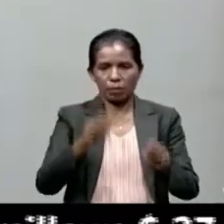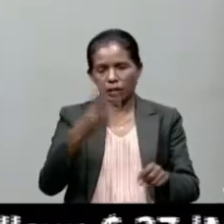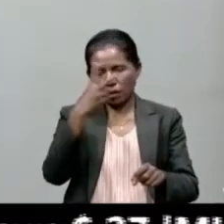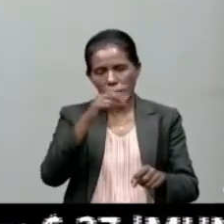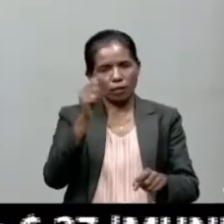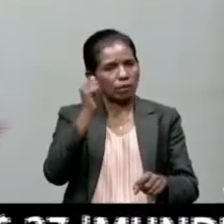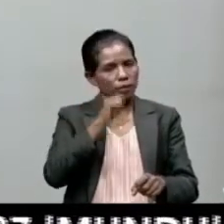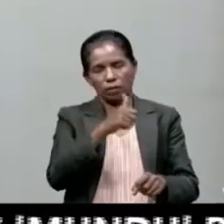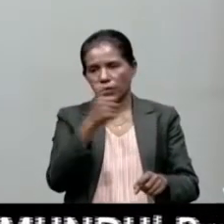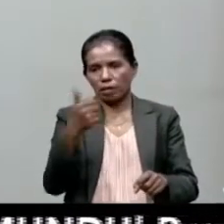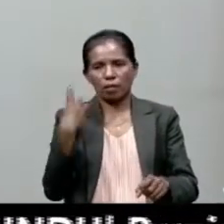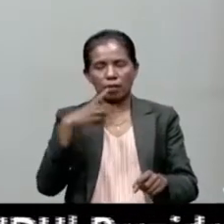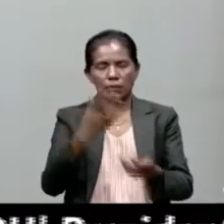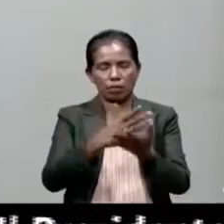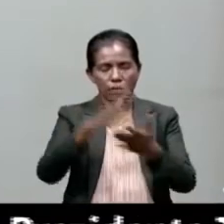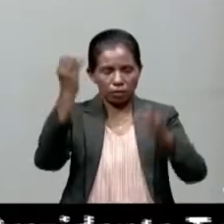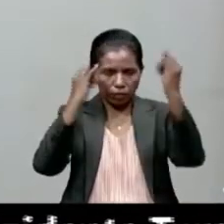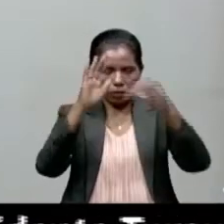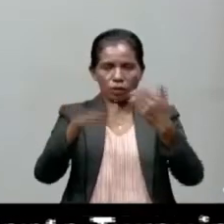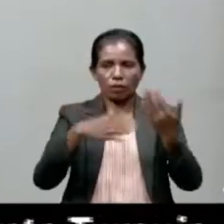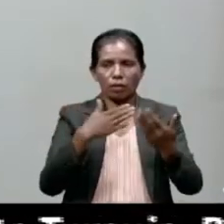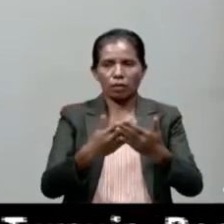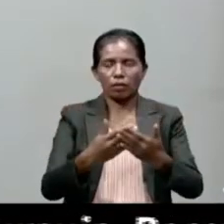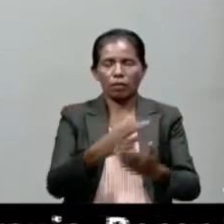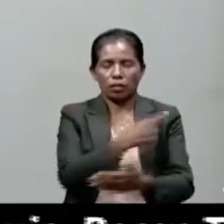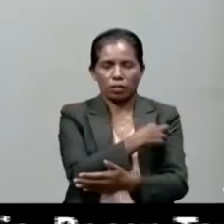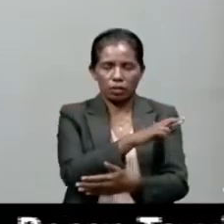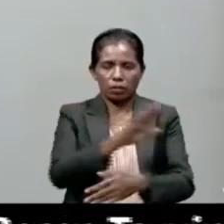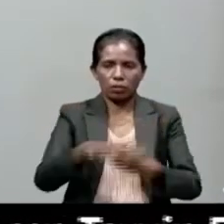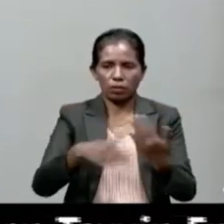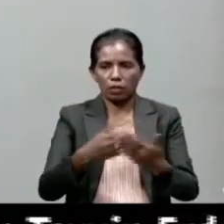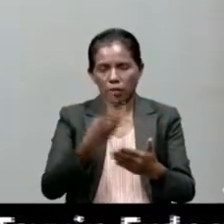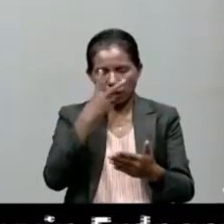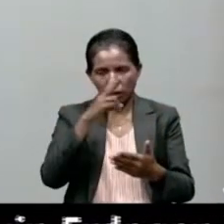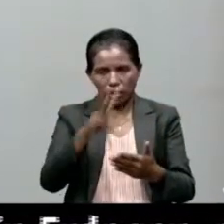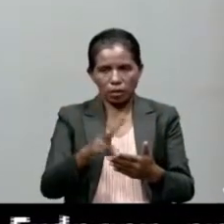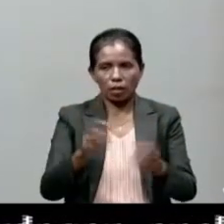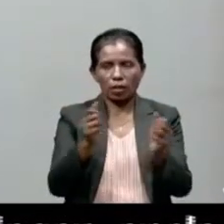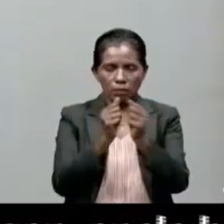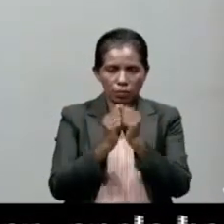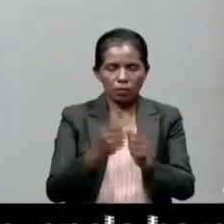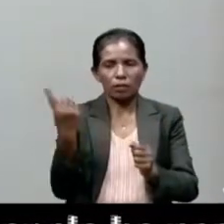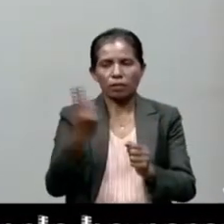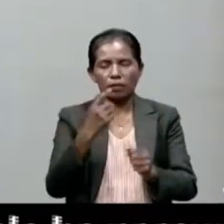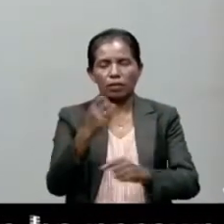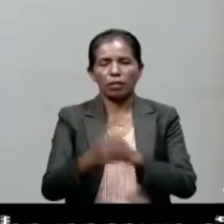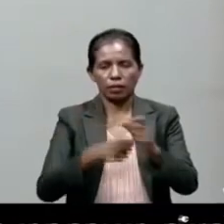celo. Amin halah prosima sah motor dari rezia unsira. Berhari mas sunt. Akompanya na fatin bila itu